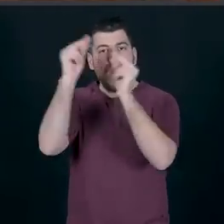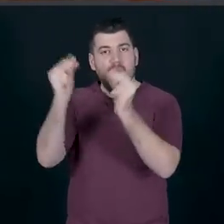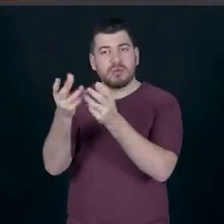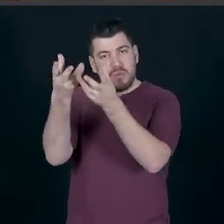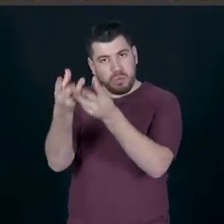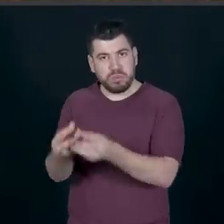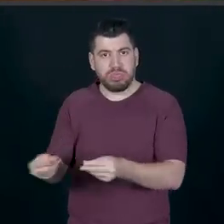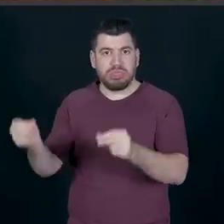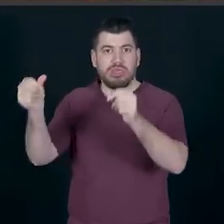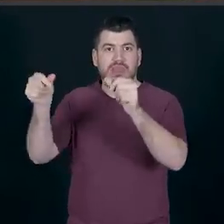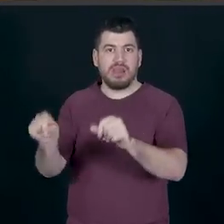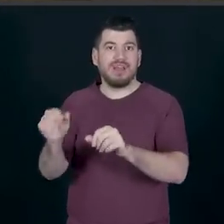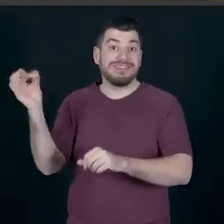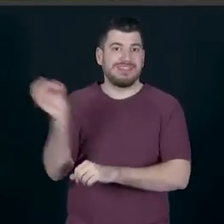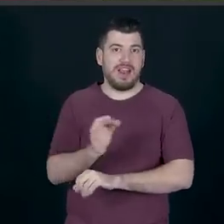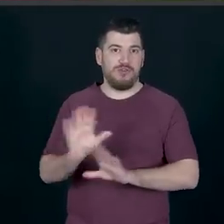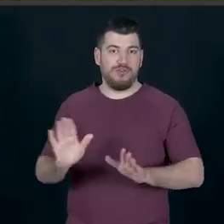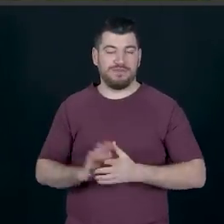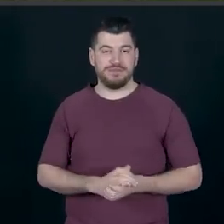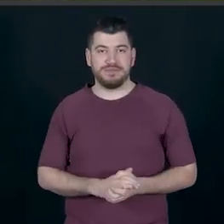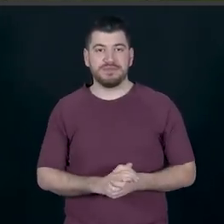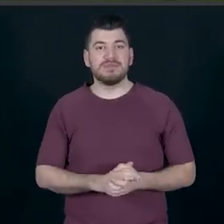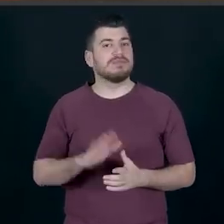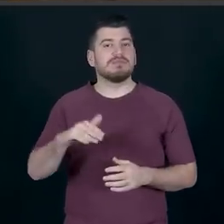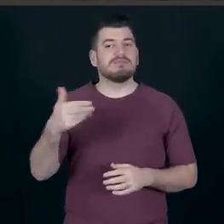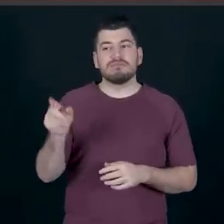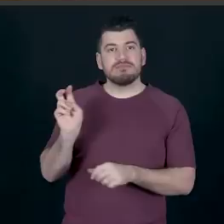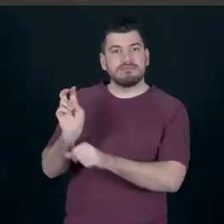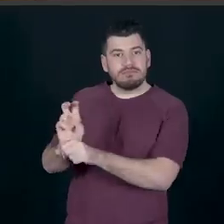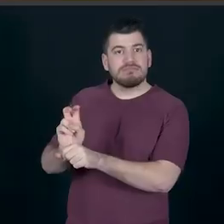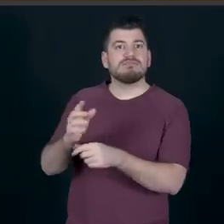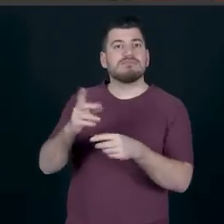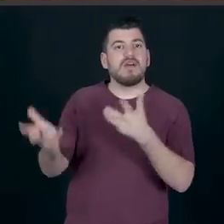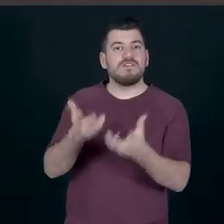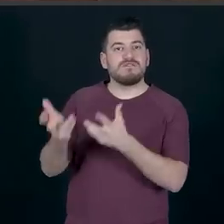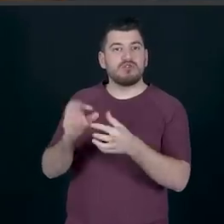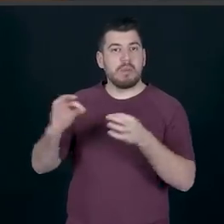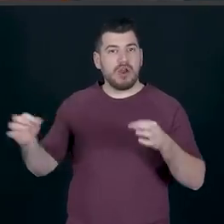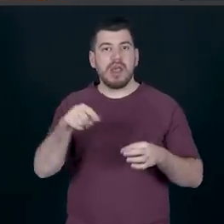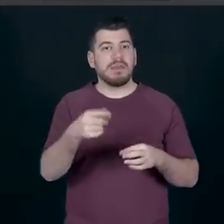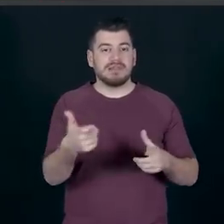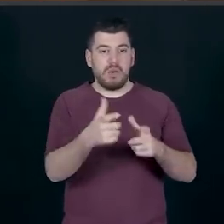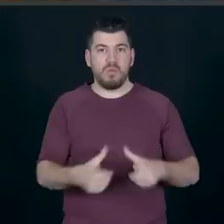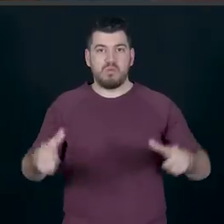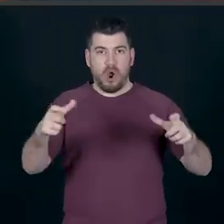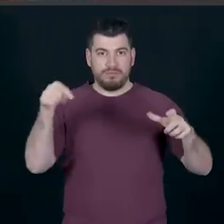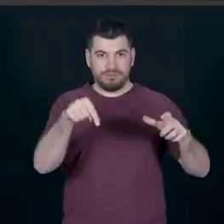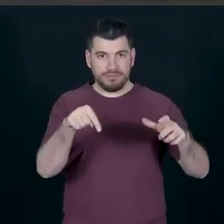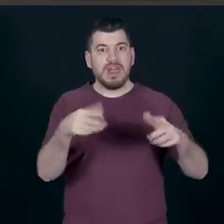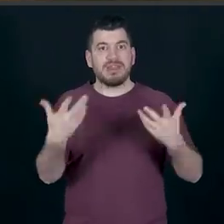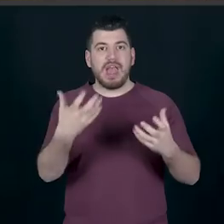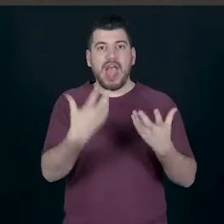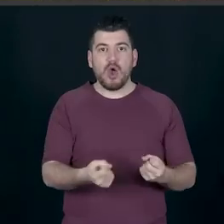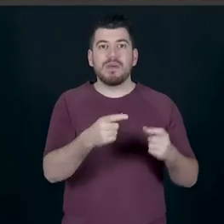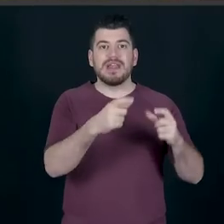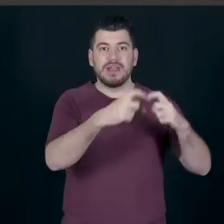μόνο του και θα γίνουν τέλεια. Λοιπόν, στη συνέχεια, όση ώρα βράζω τα μακαρόνια και ψήνει το μπέικον, παίρνω ένα μπολ και έχω 5